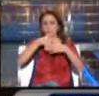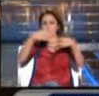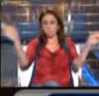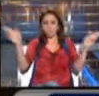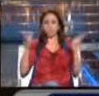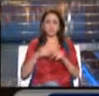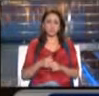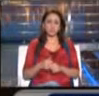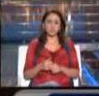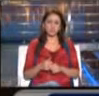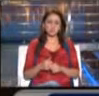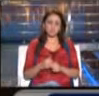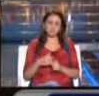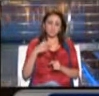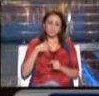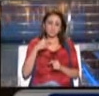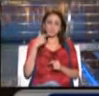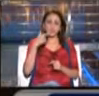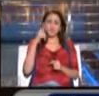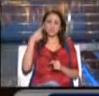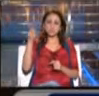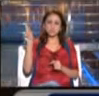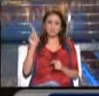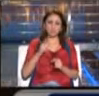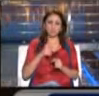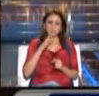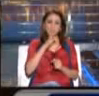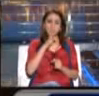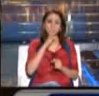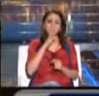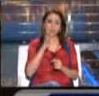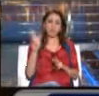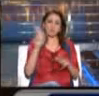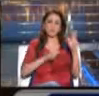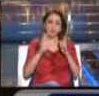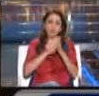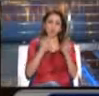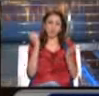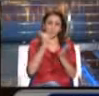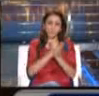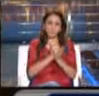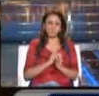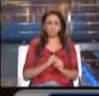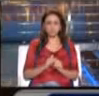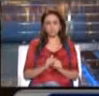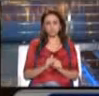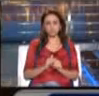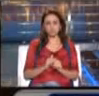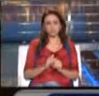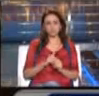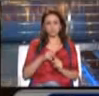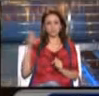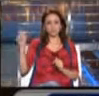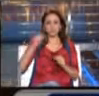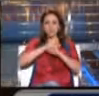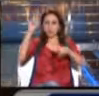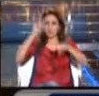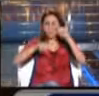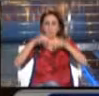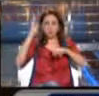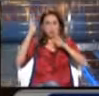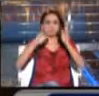رسالته اللي احنا مصحصحين معاه في اي اوراق بتبعتها او اي اوراق بتيجي. دي كانت الفكره. تمام. لكن مش فكره انا اخش انا